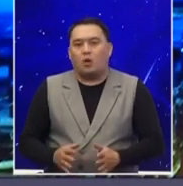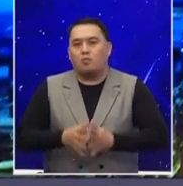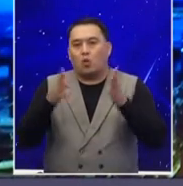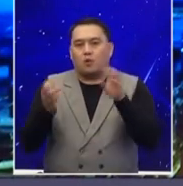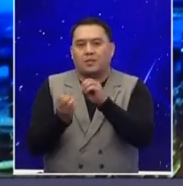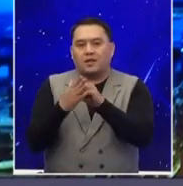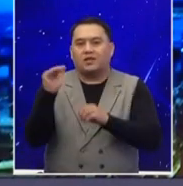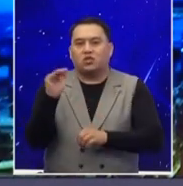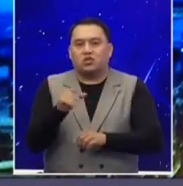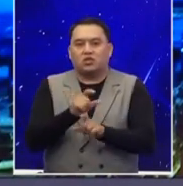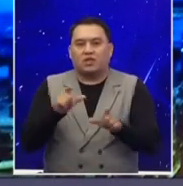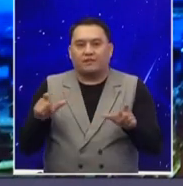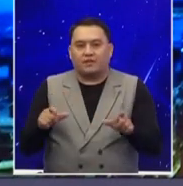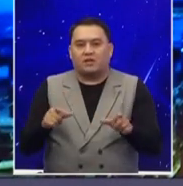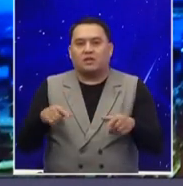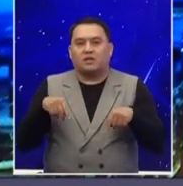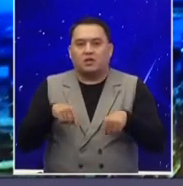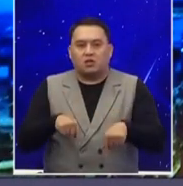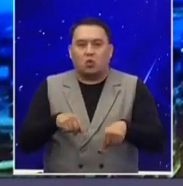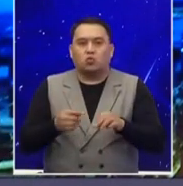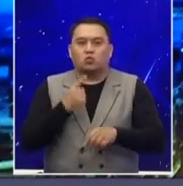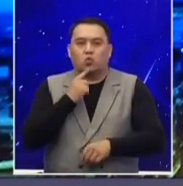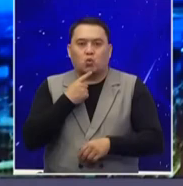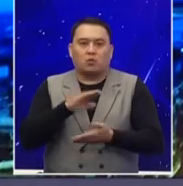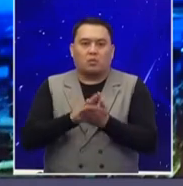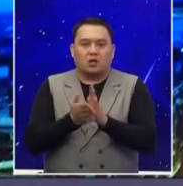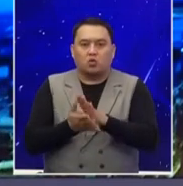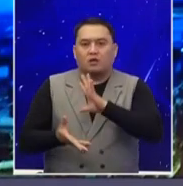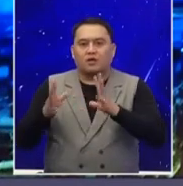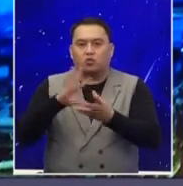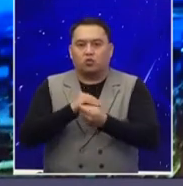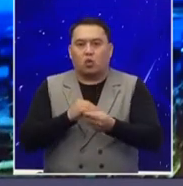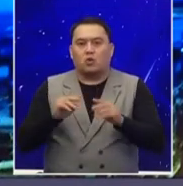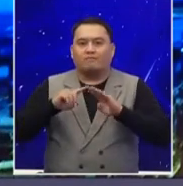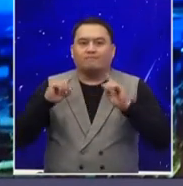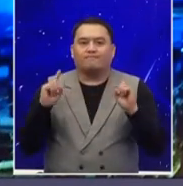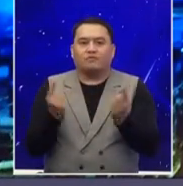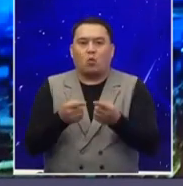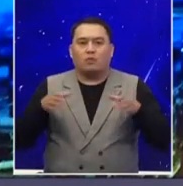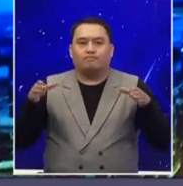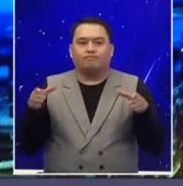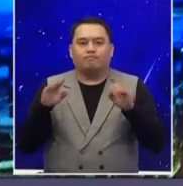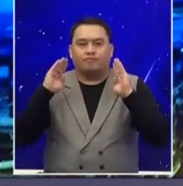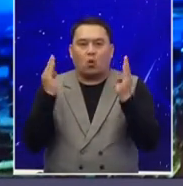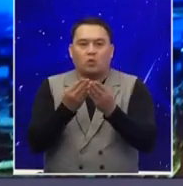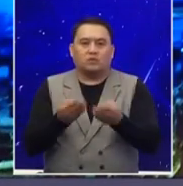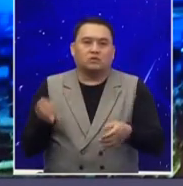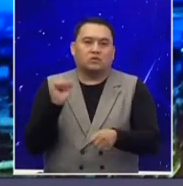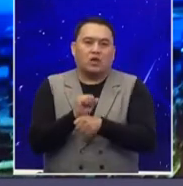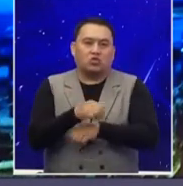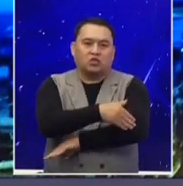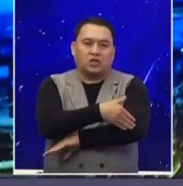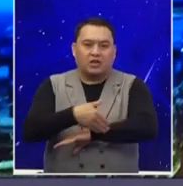Более 15 тысяч мигрантов находятся в затруднительном положении в результате ограничений на передвижение и закрытие